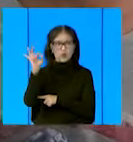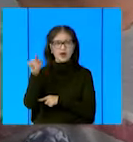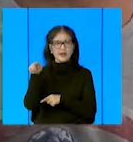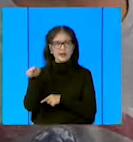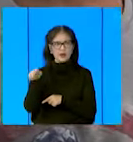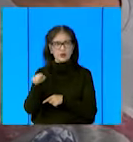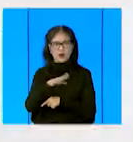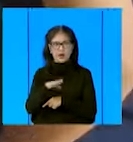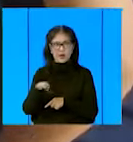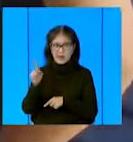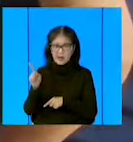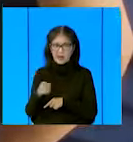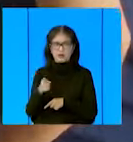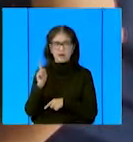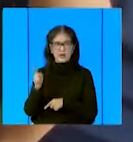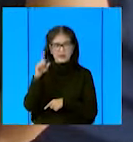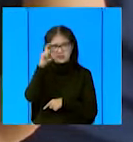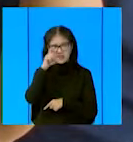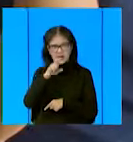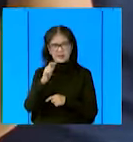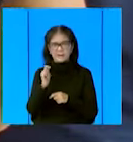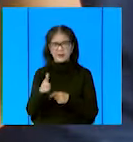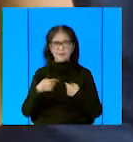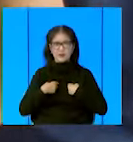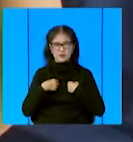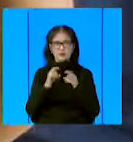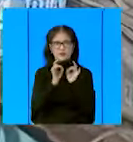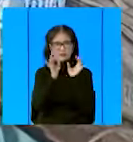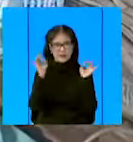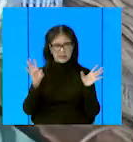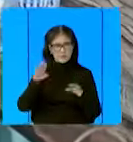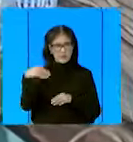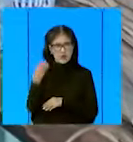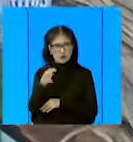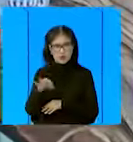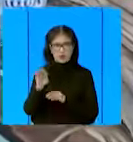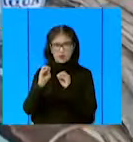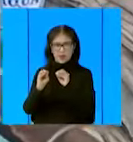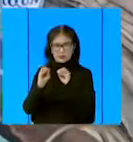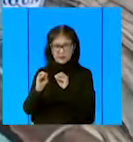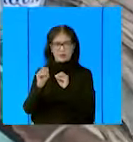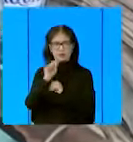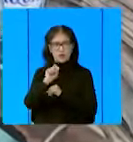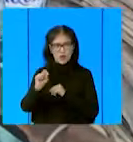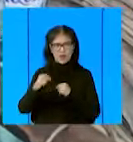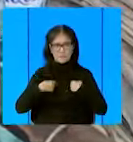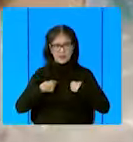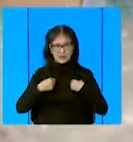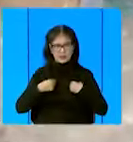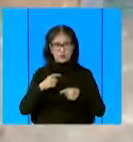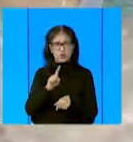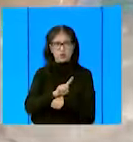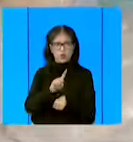tuh harus diadadain. Jelang masuknya tahun ajaran baru, penjual baju seragam dan perlengkapan sekolah di Jalan Seruni Kota